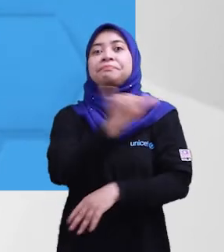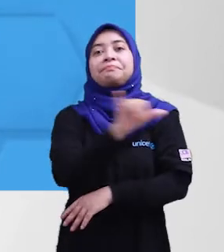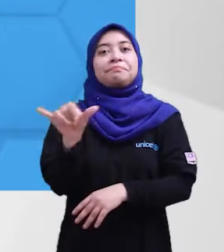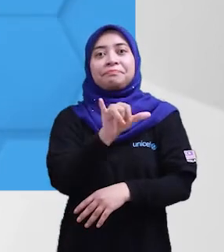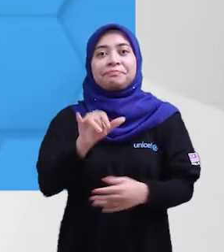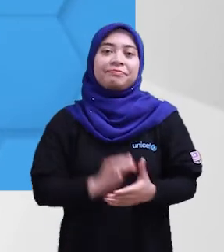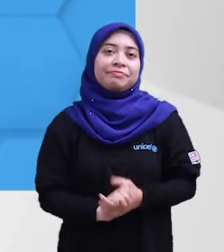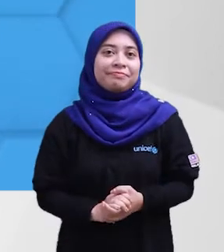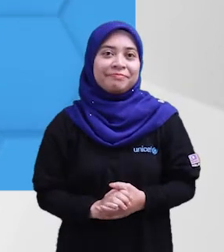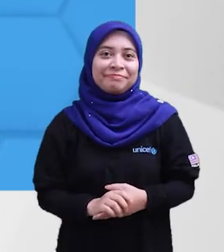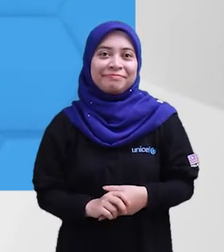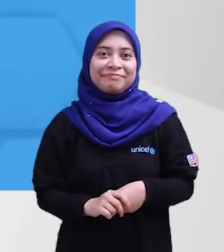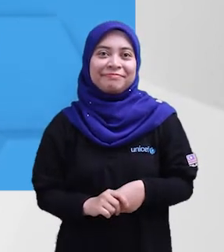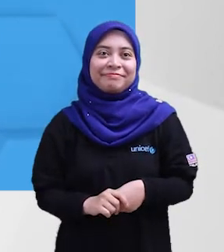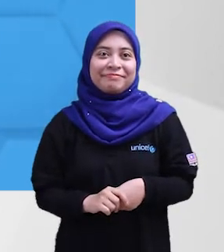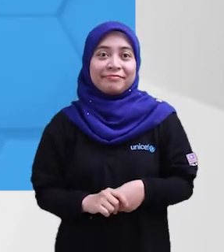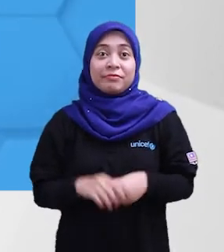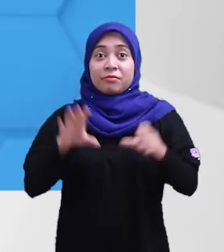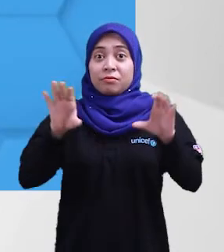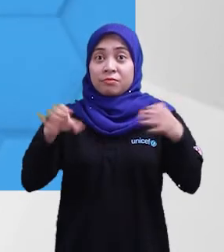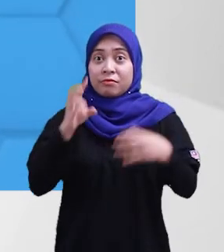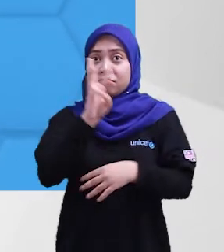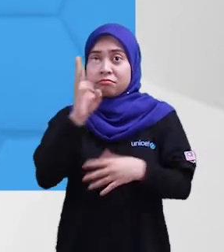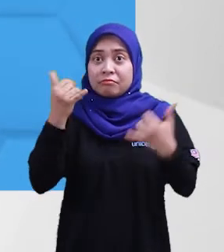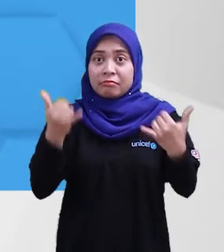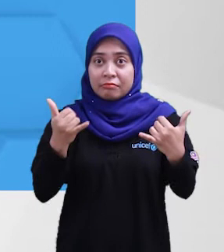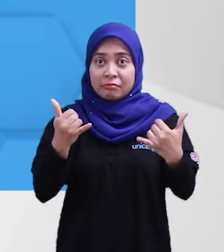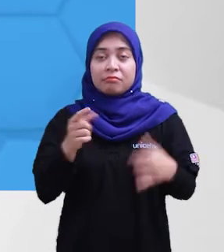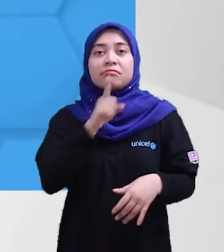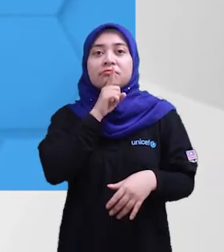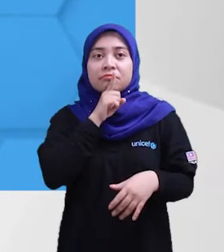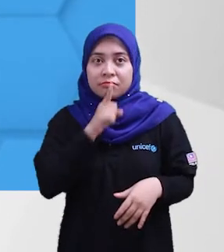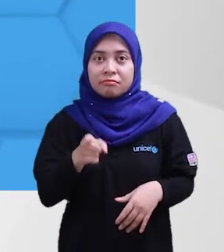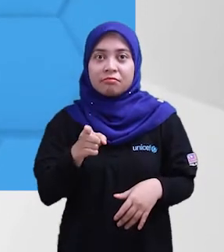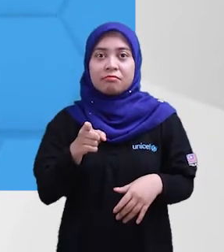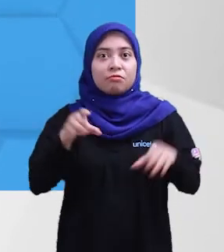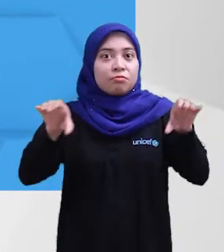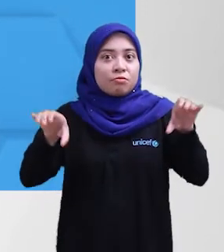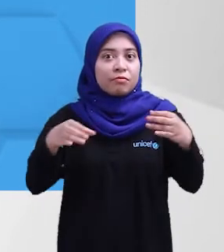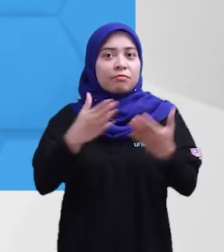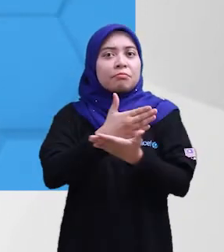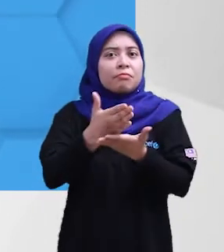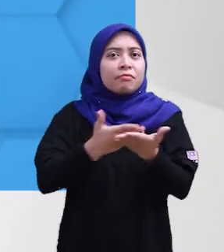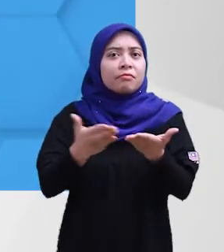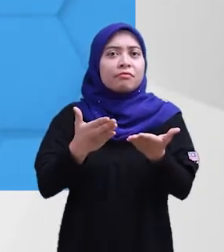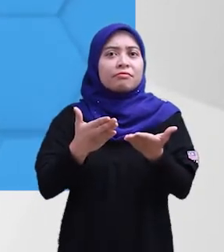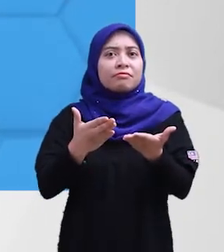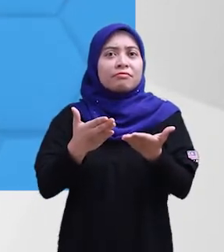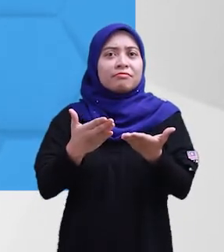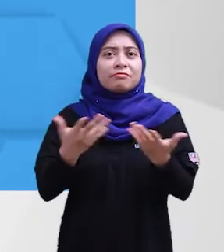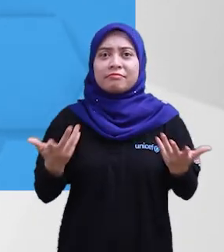menggunakan proses yang sama. Apabila seseorang sedang membina laman web, dia sebenarnya sedang